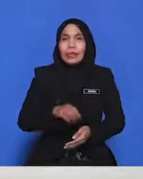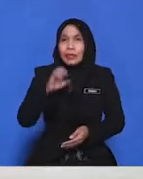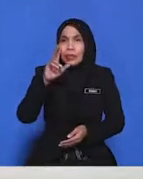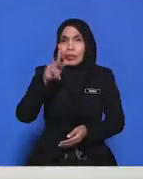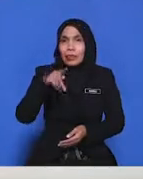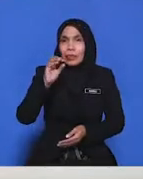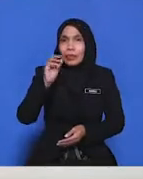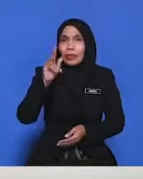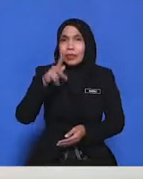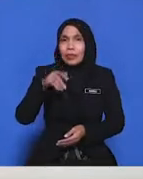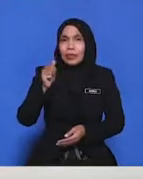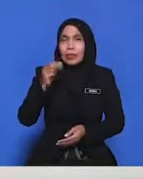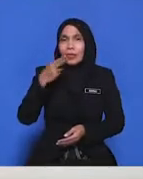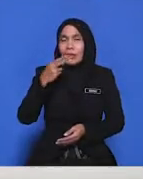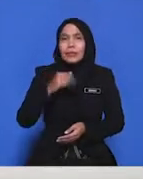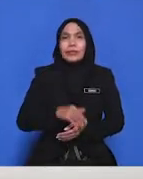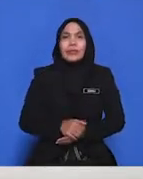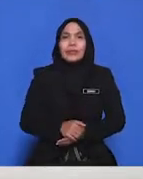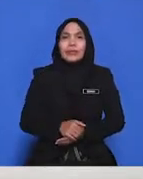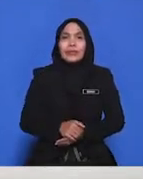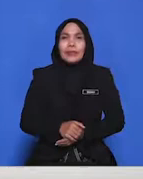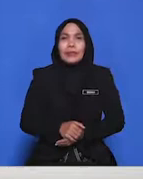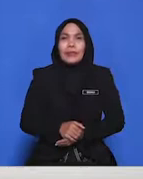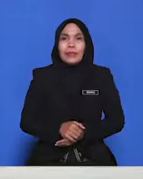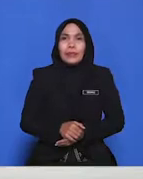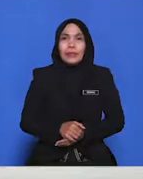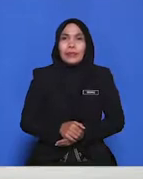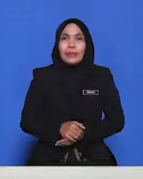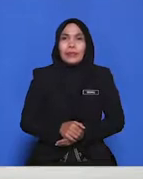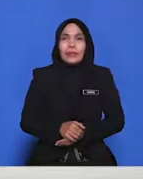murid-murid? 600 tahun lama.